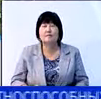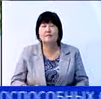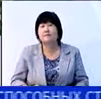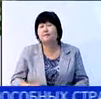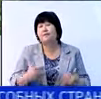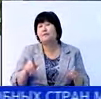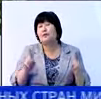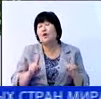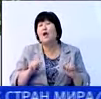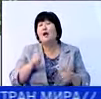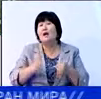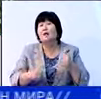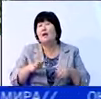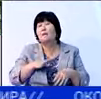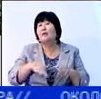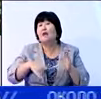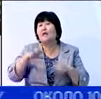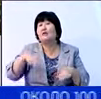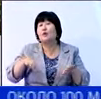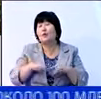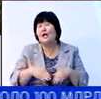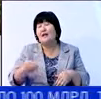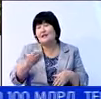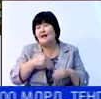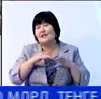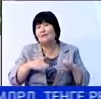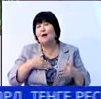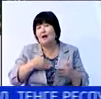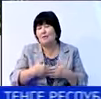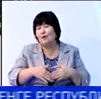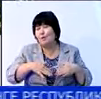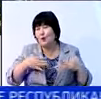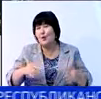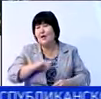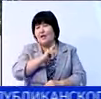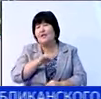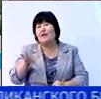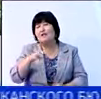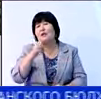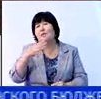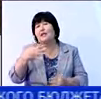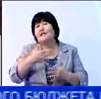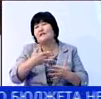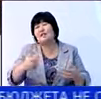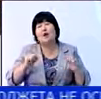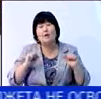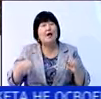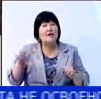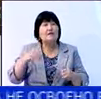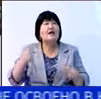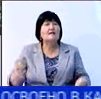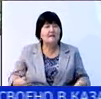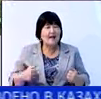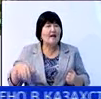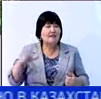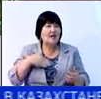Для того, чтобы спартакиада прошла на высоком уровне, наши ребята вложили много сил по всем 15 видам спорта. Все старались,